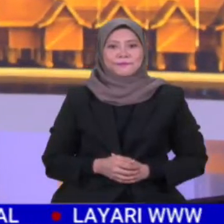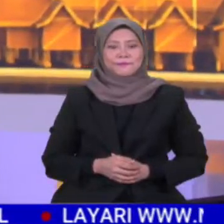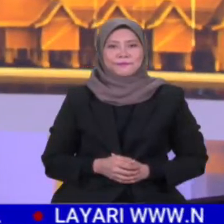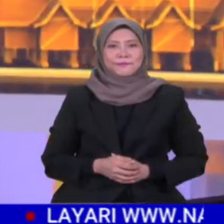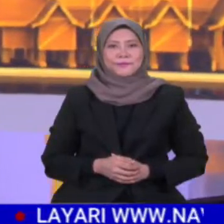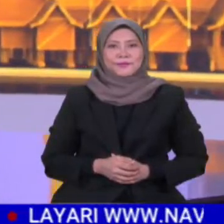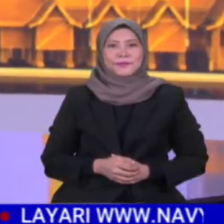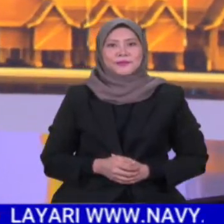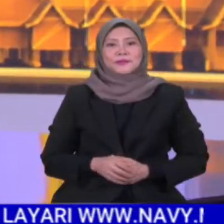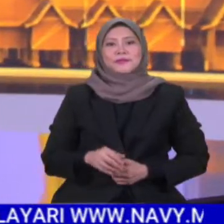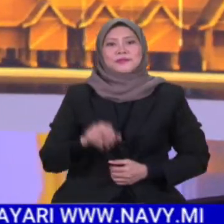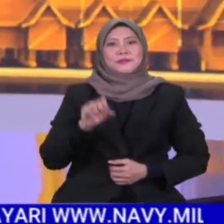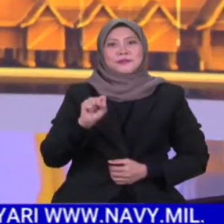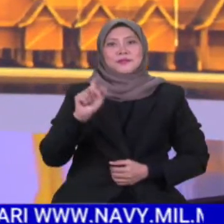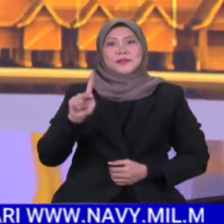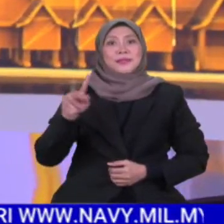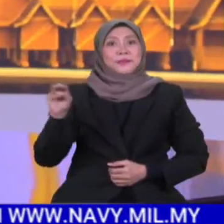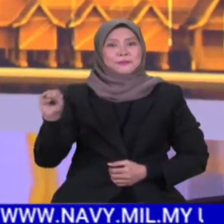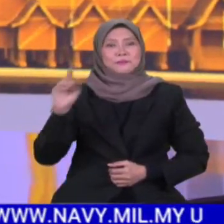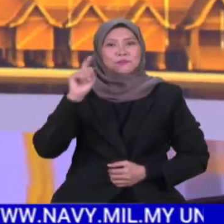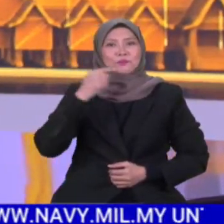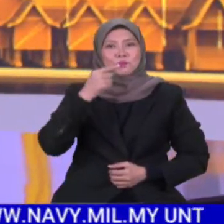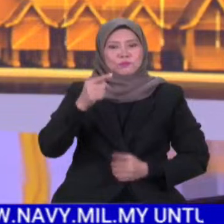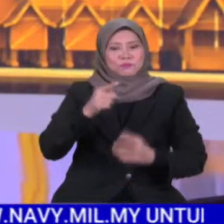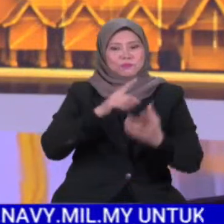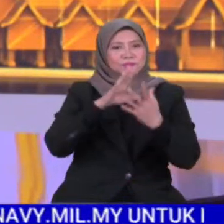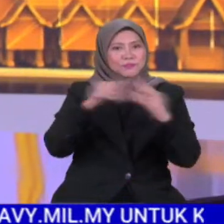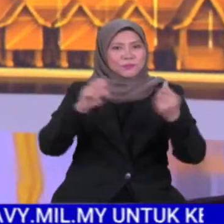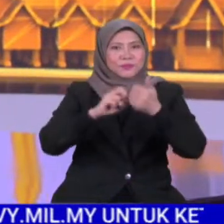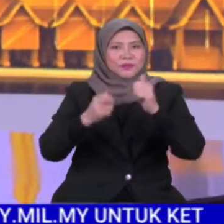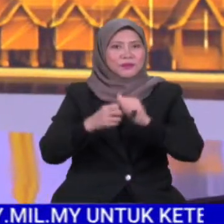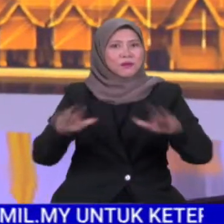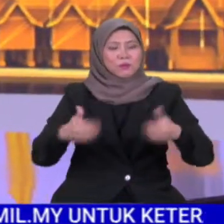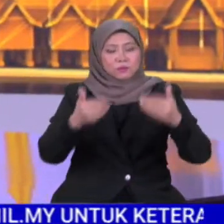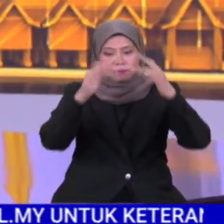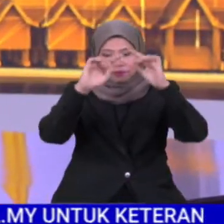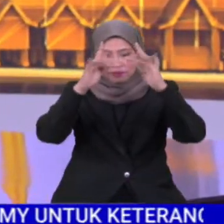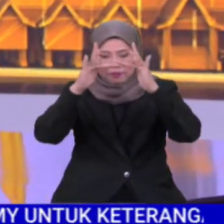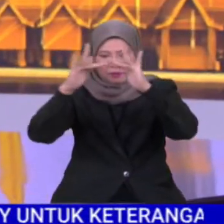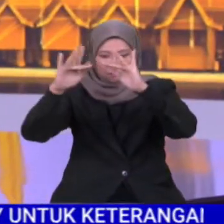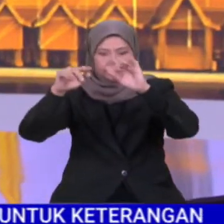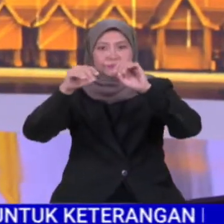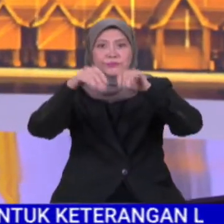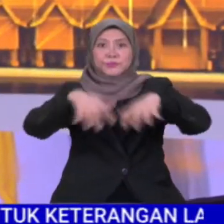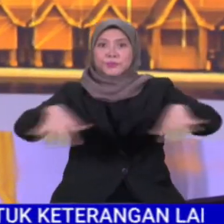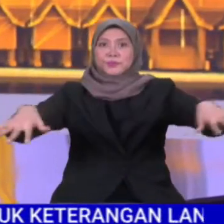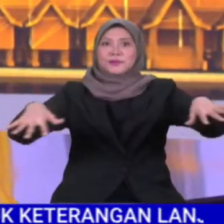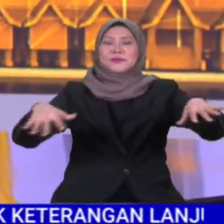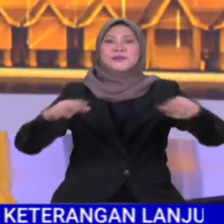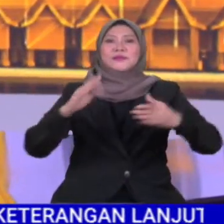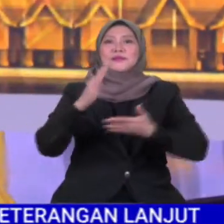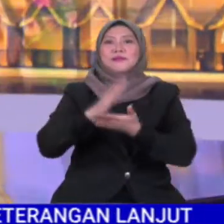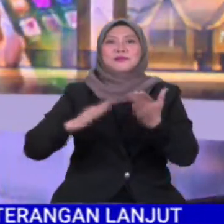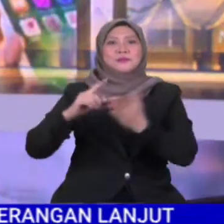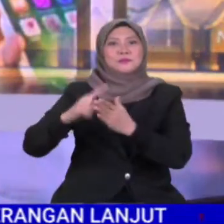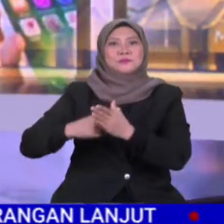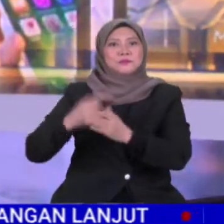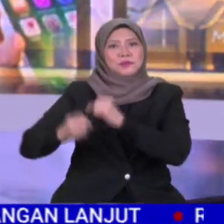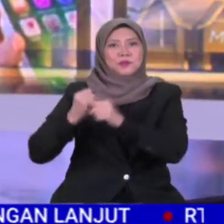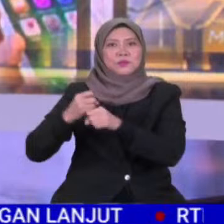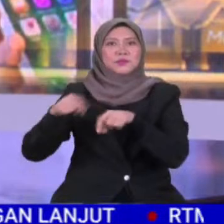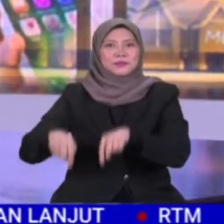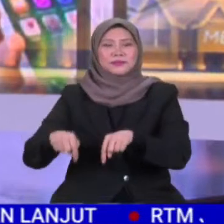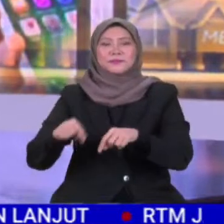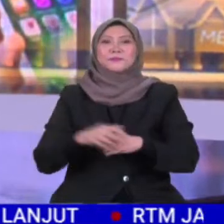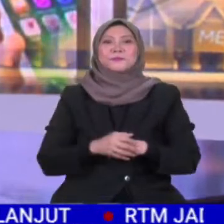Suruhanjaya Komunikasi dan Multimedia diarah menyelesaikan dan meneliti isu rangkaian internet sebelum pertengahan tahun ini. Menurut Menteri Komunikasi